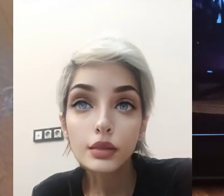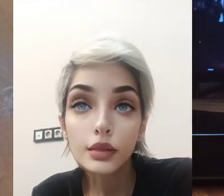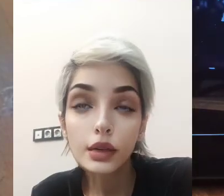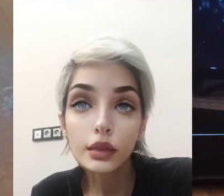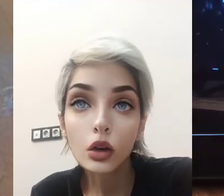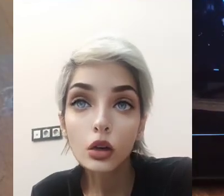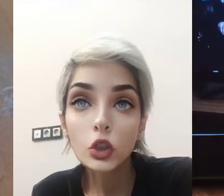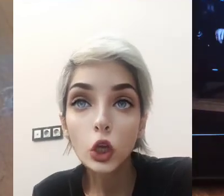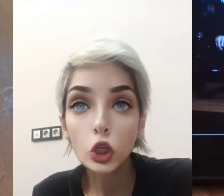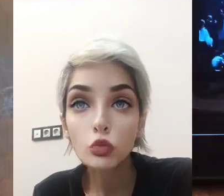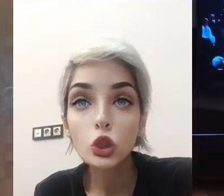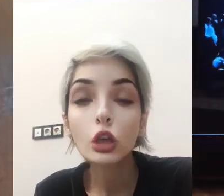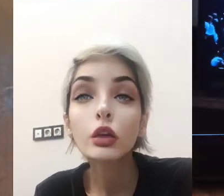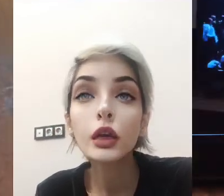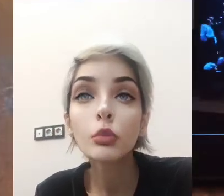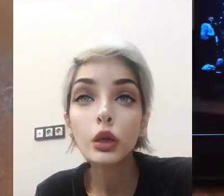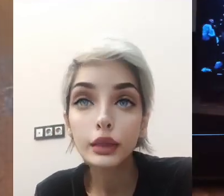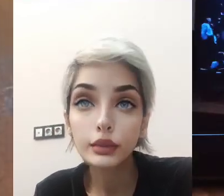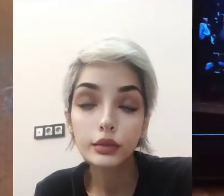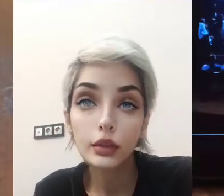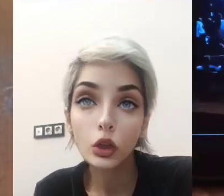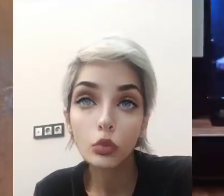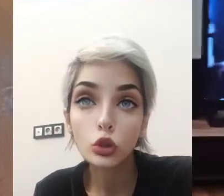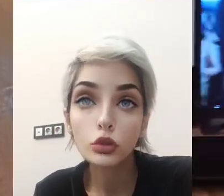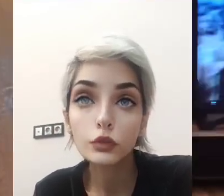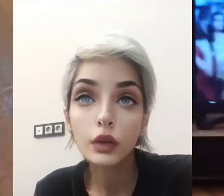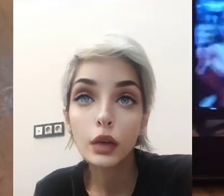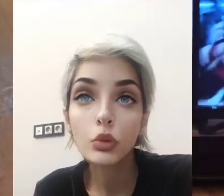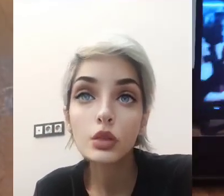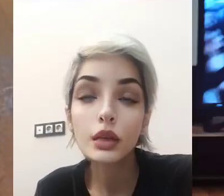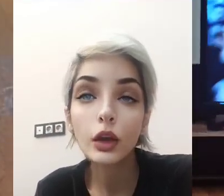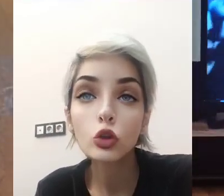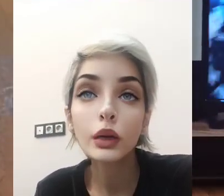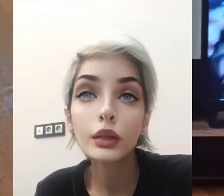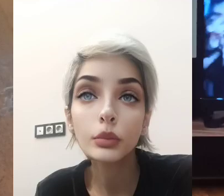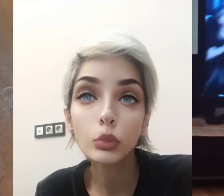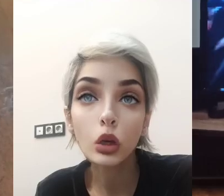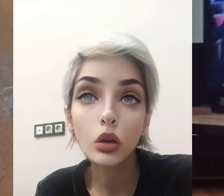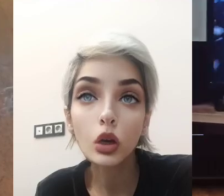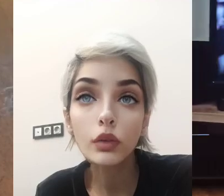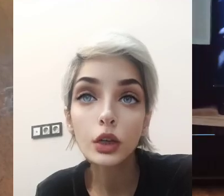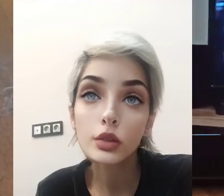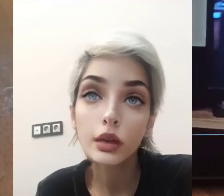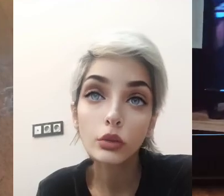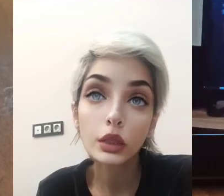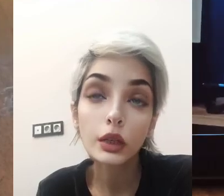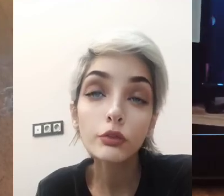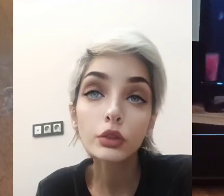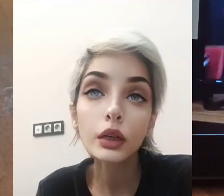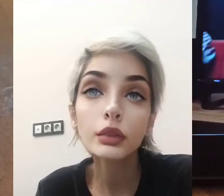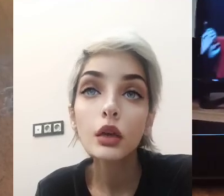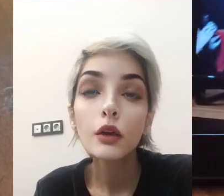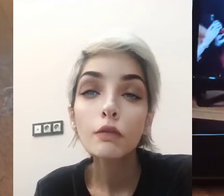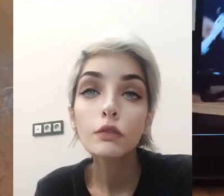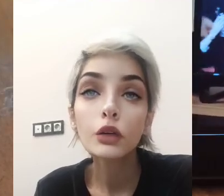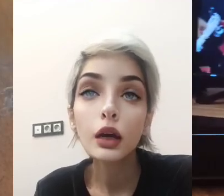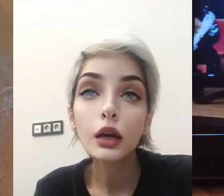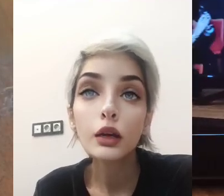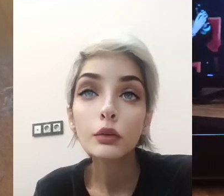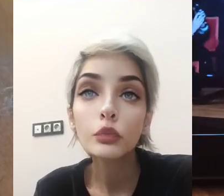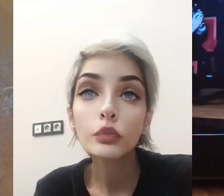بهترین سریال چشم چران امارت انتخاب شد و بازیگراش اومدن بالا و جایزه رو گرفتن